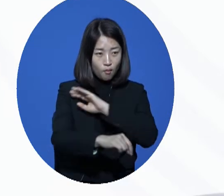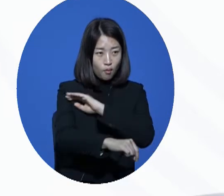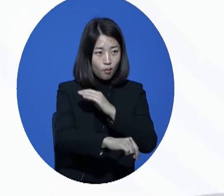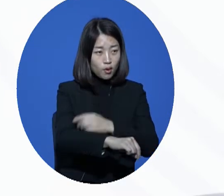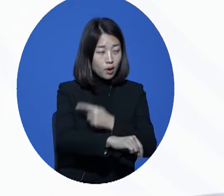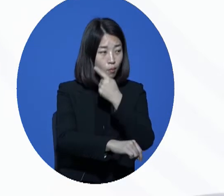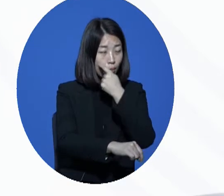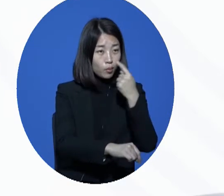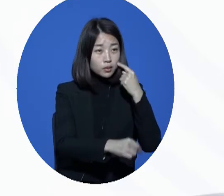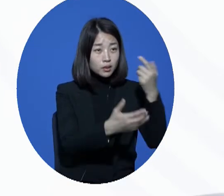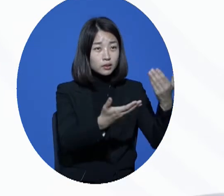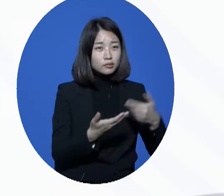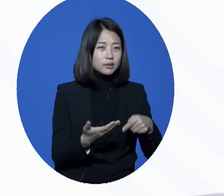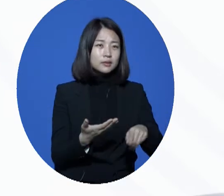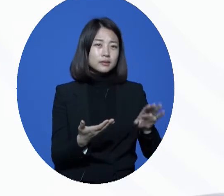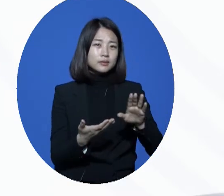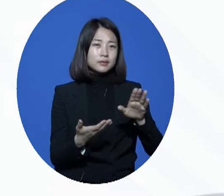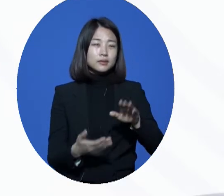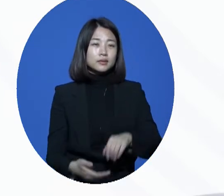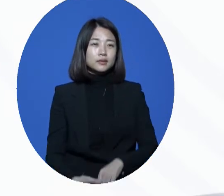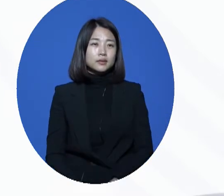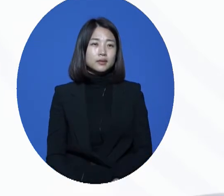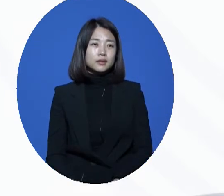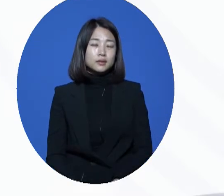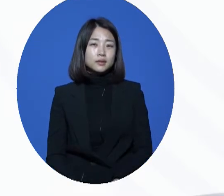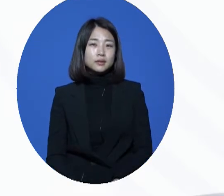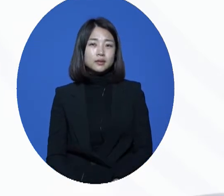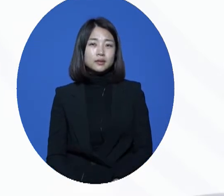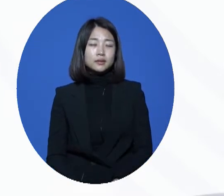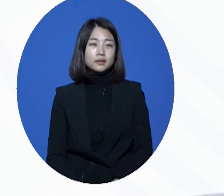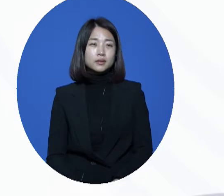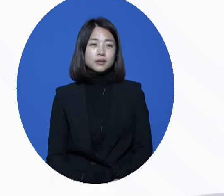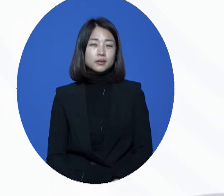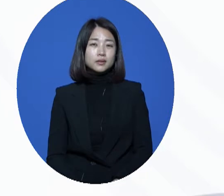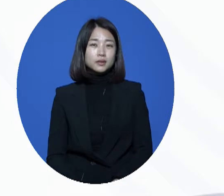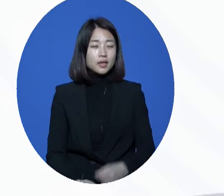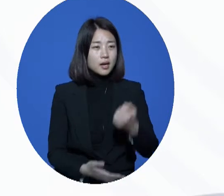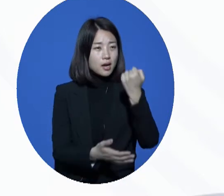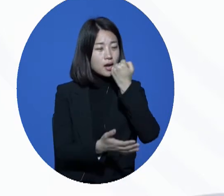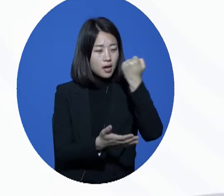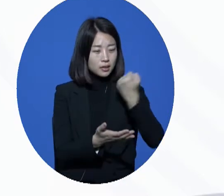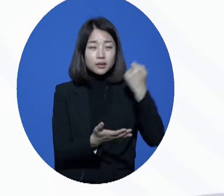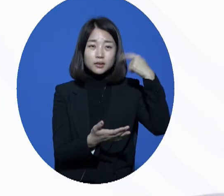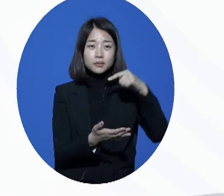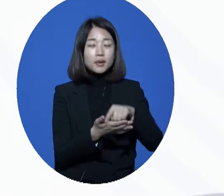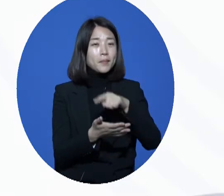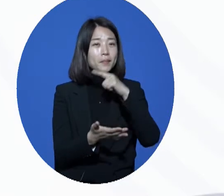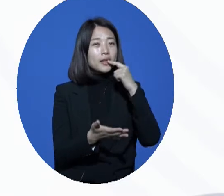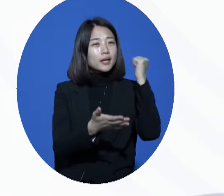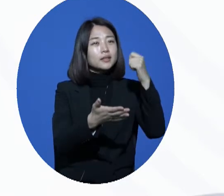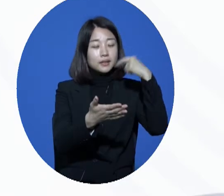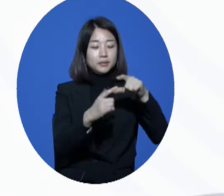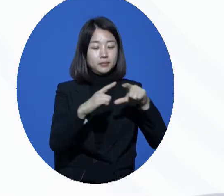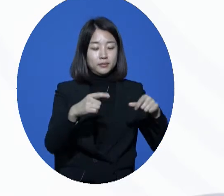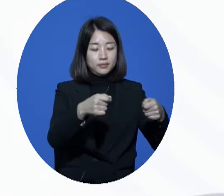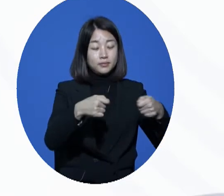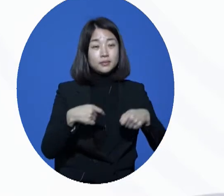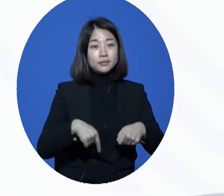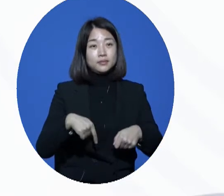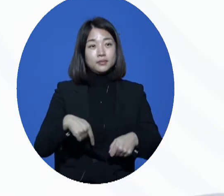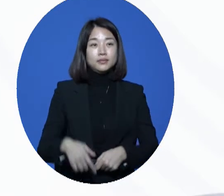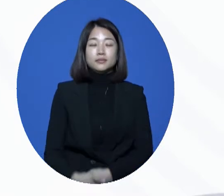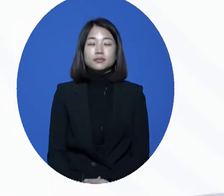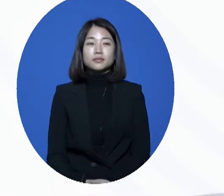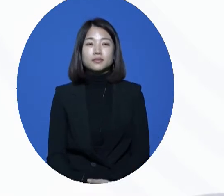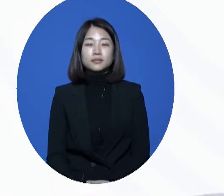있게 하기 위한 수단이라기보다는 덜 중요한 존재라는 낙인의 다른 표현에 불과하다. 그것은 아닐까라고